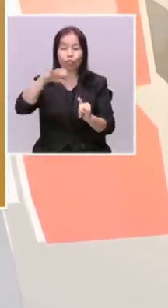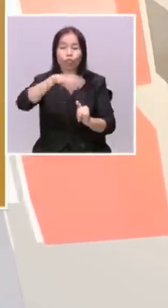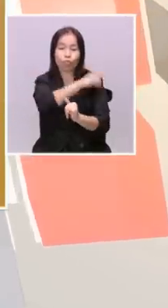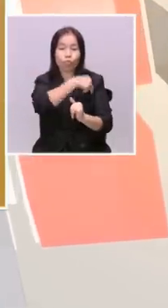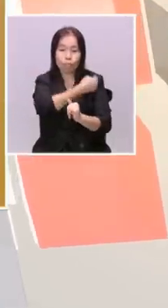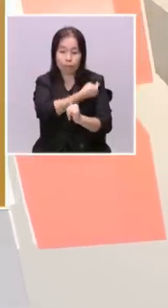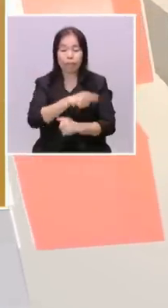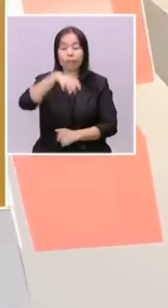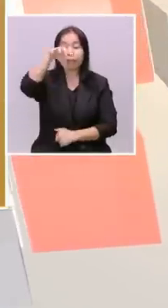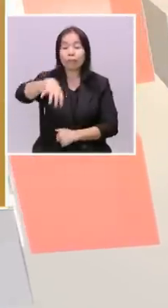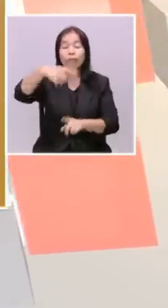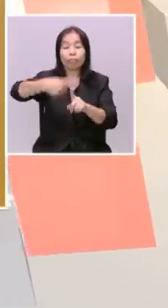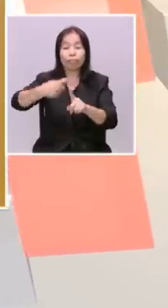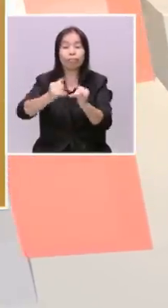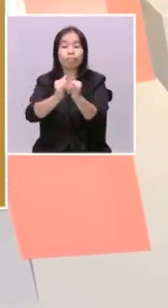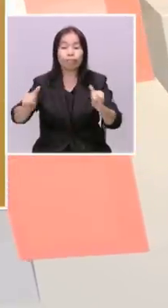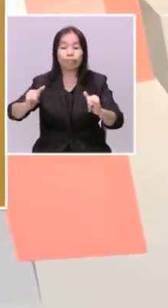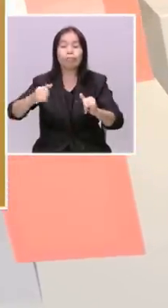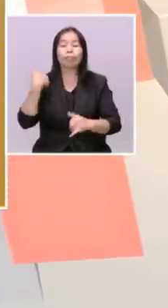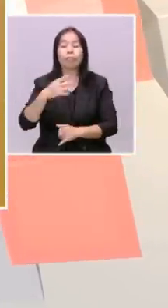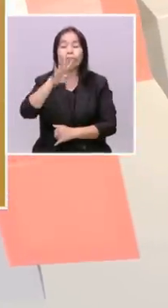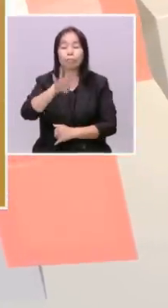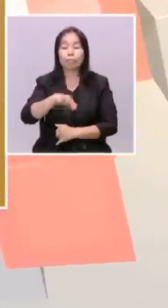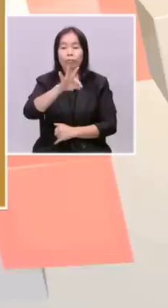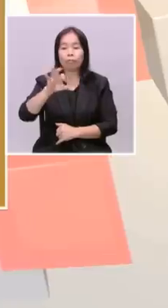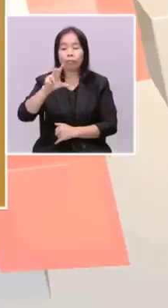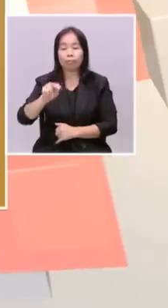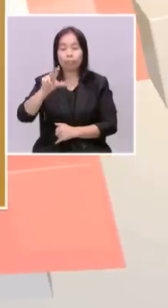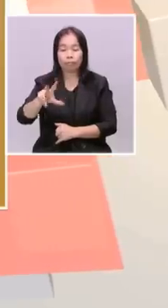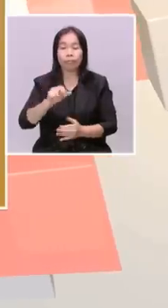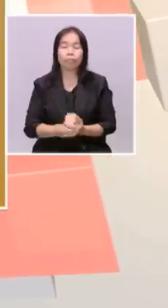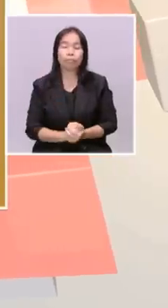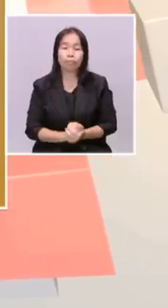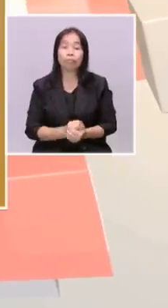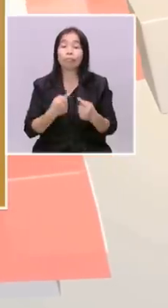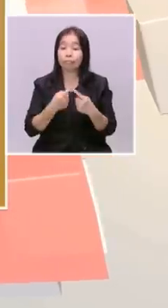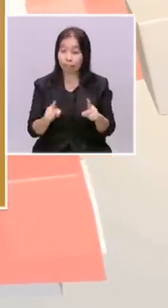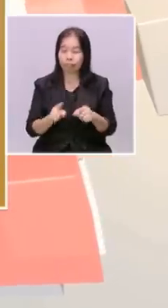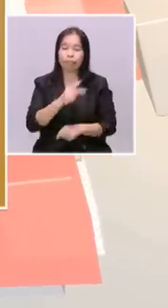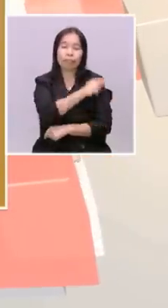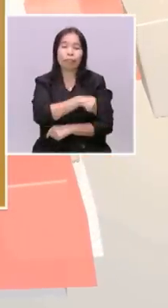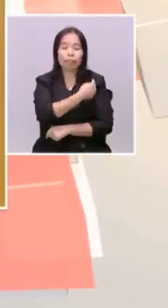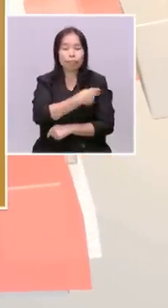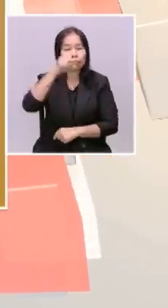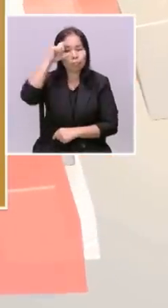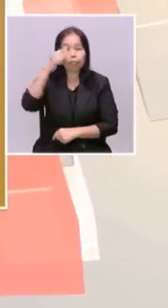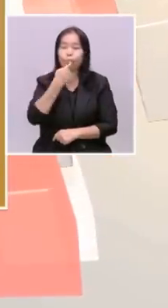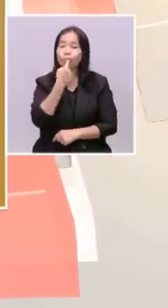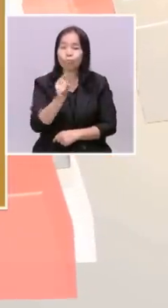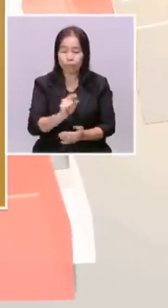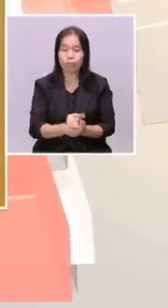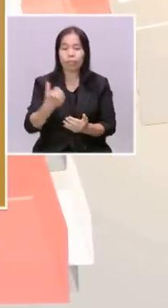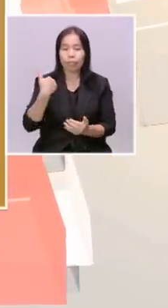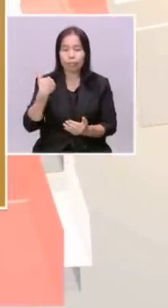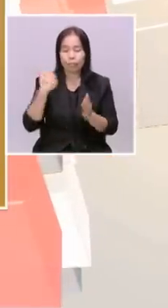และในโรงพยาบาลสนาม4933รายนะคะในจำนวนนี้น่าสนใจค่ะคุณหมอจำแนกออกมานะคะว่ามีผู้ป่วย